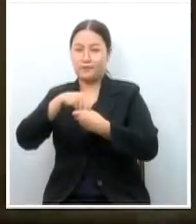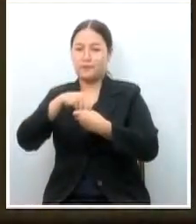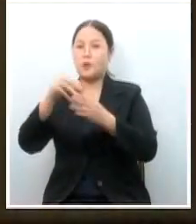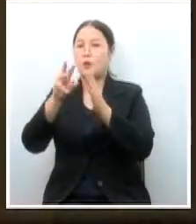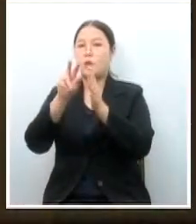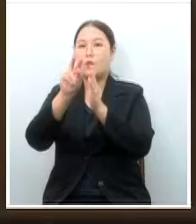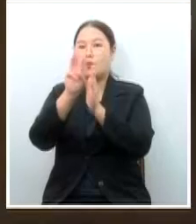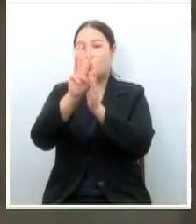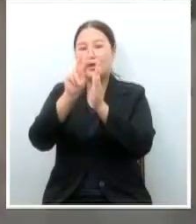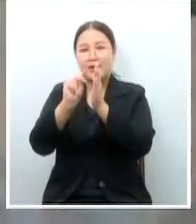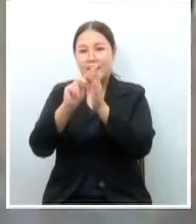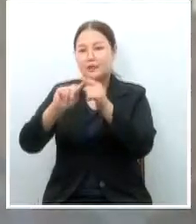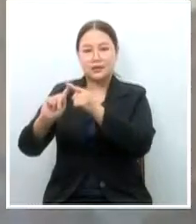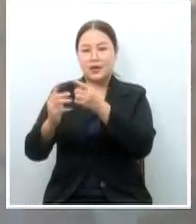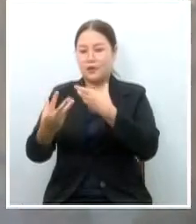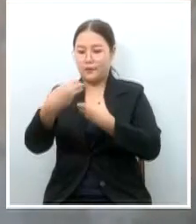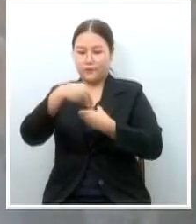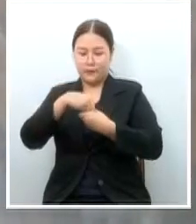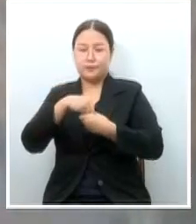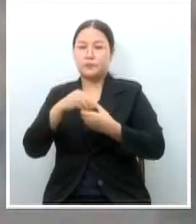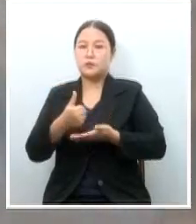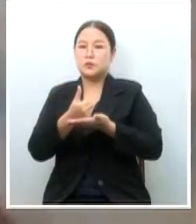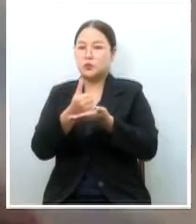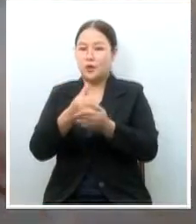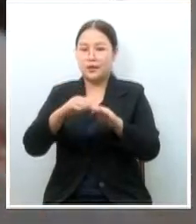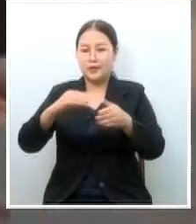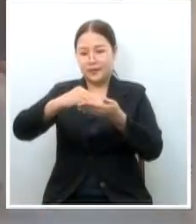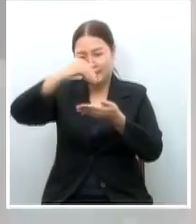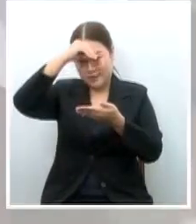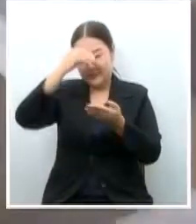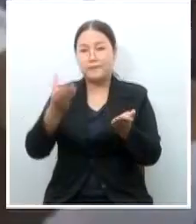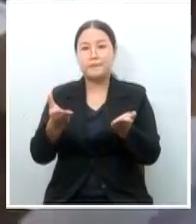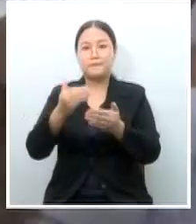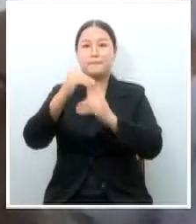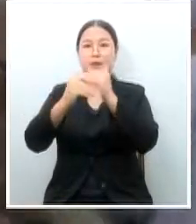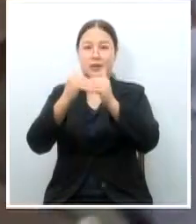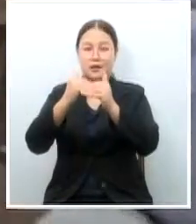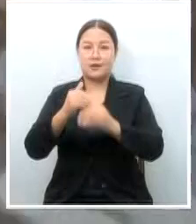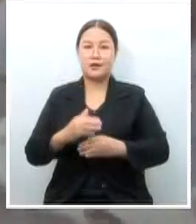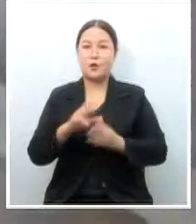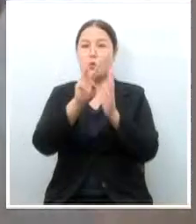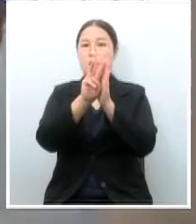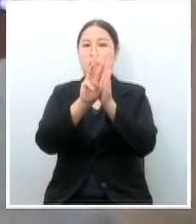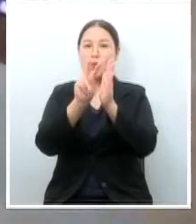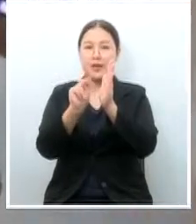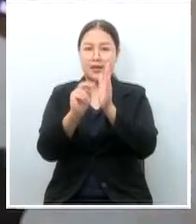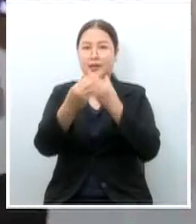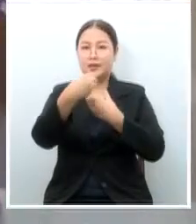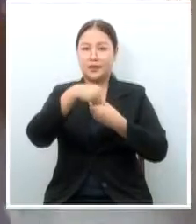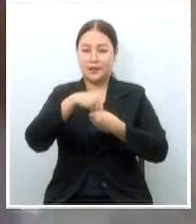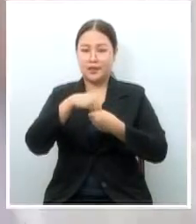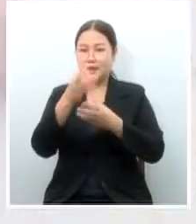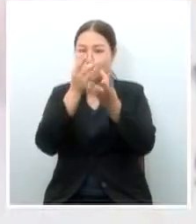มสมดังอัตลักษณ์ของโรงเรียนที่ว่ามีวินัยใฝ่เรียนรู้เชิดชูคุณธรร